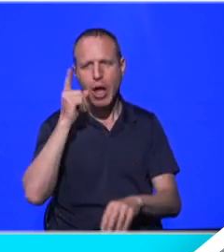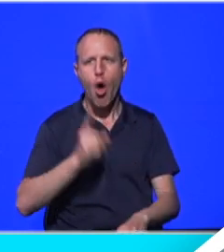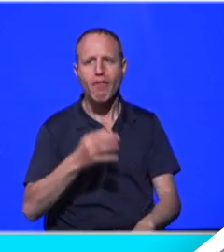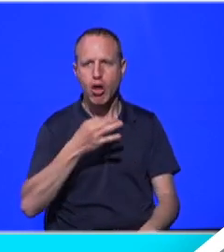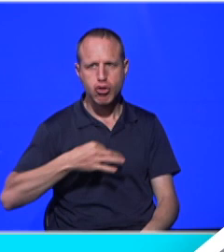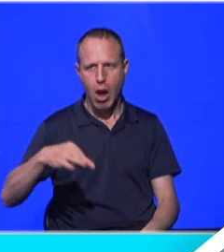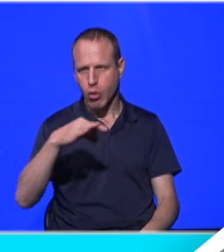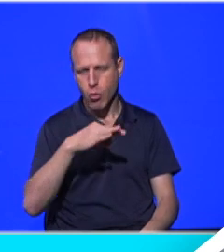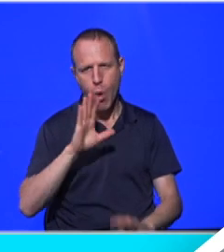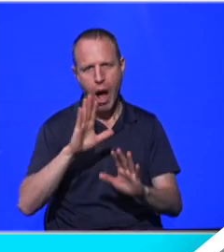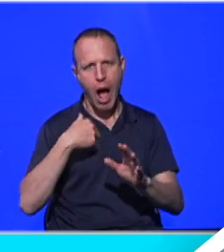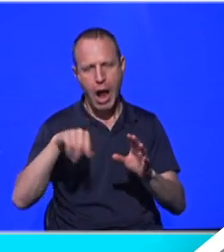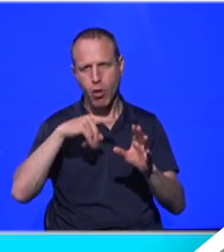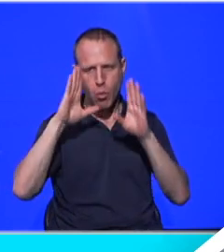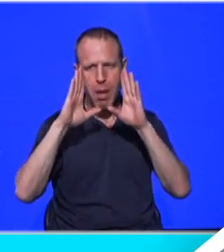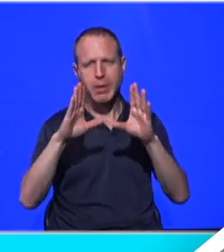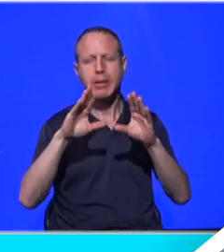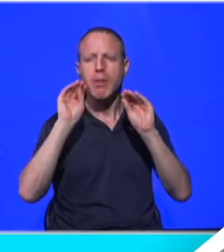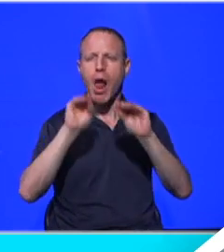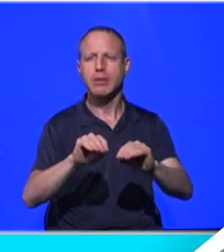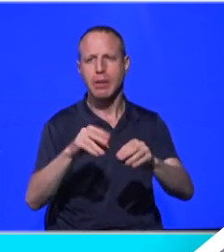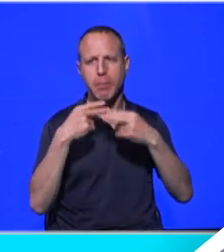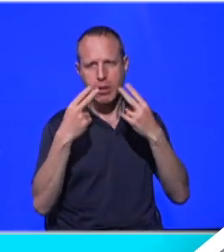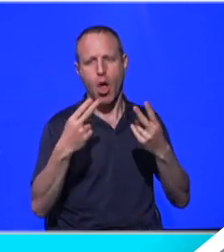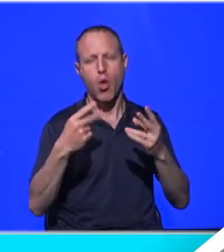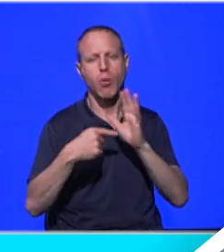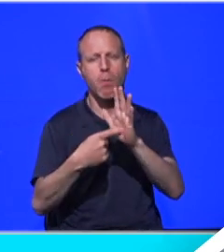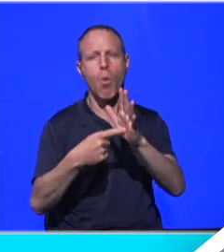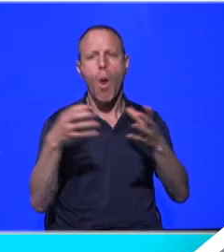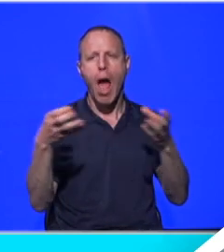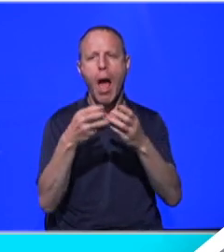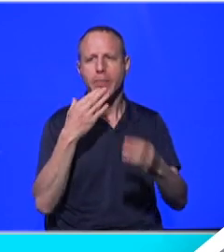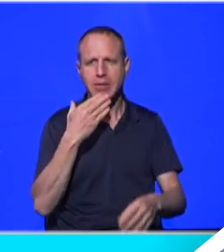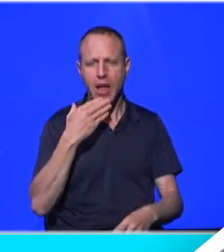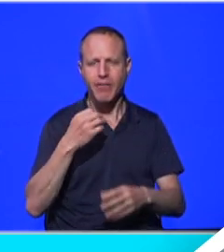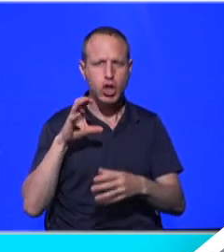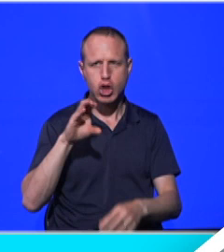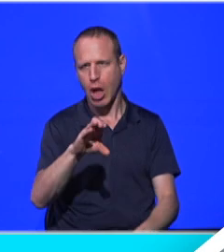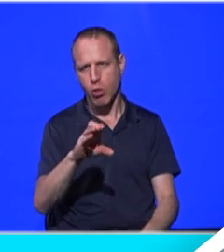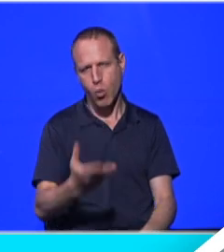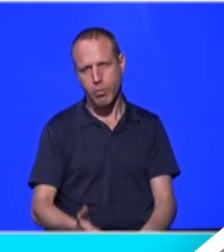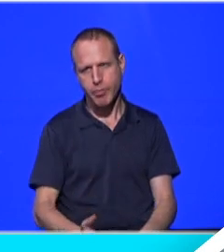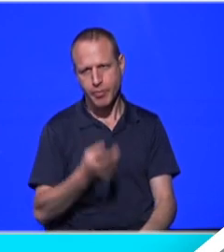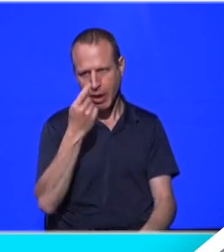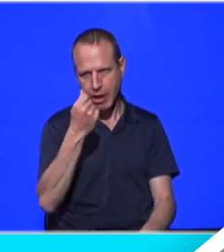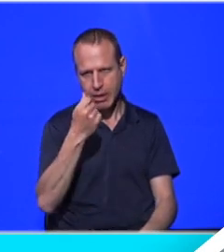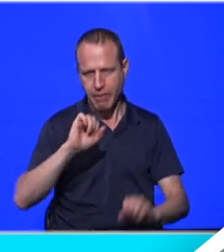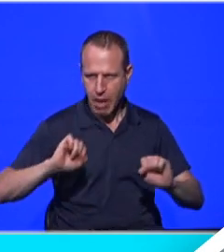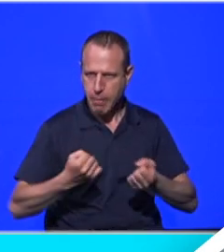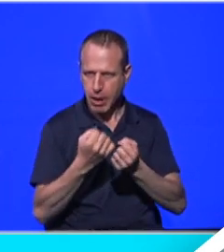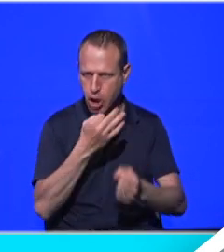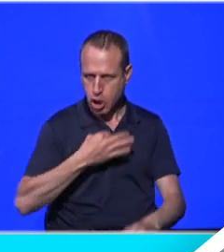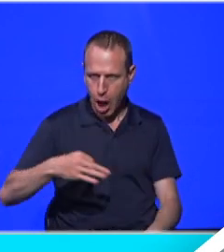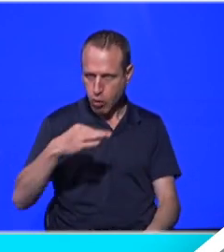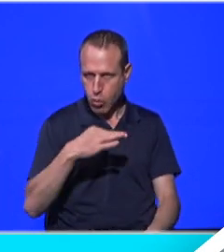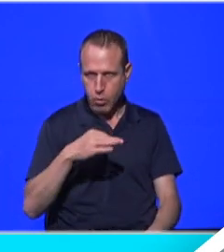חובתנו. כך אנחנו מאמינים, להניח את הפתרון בפני עם ישראל, והשקענו את הכסף ואת המרץ